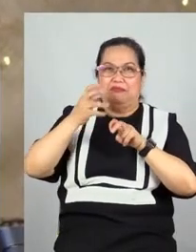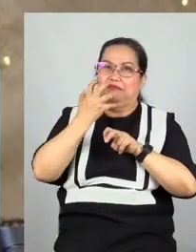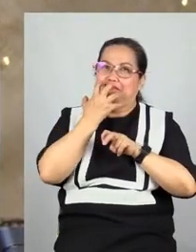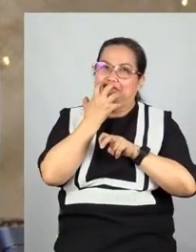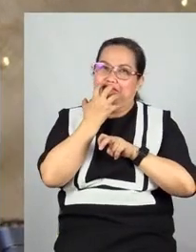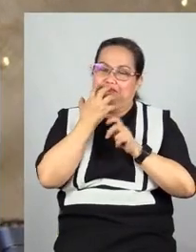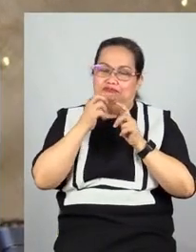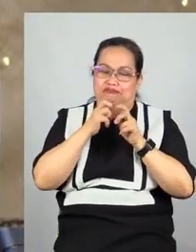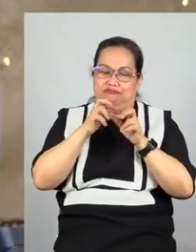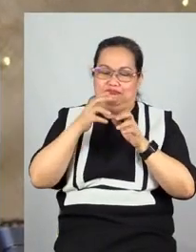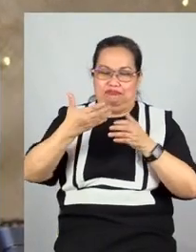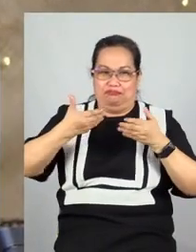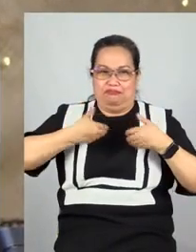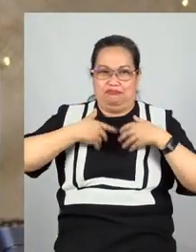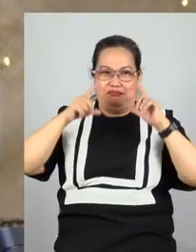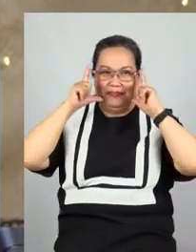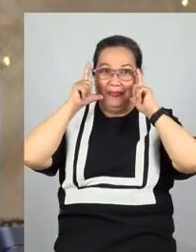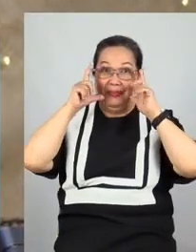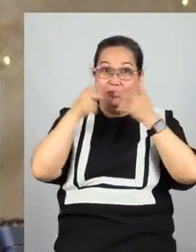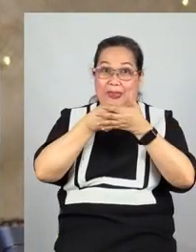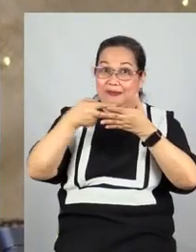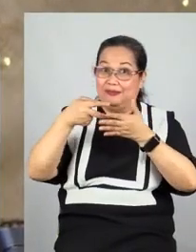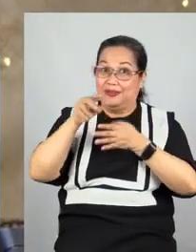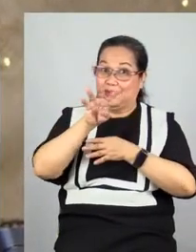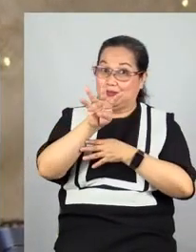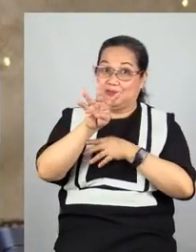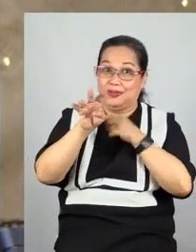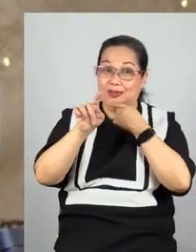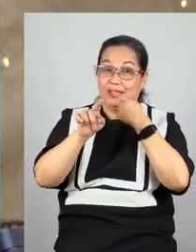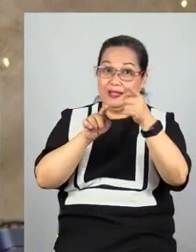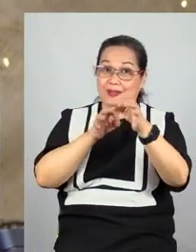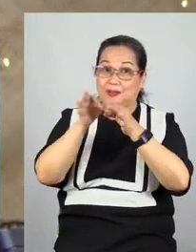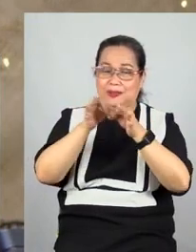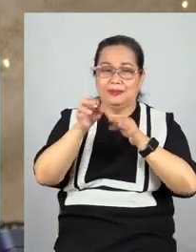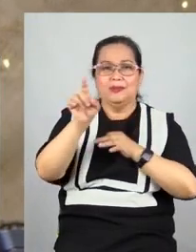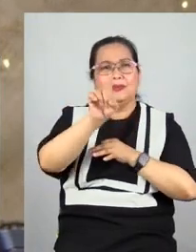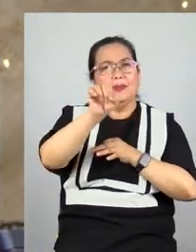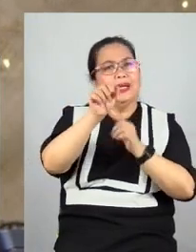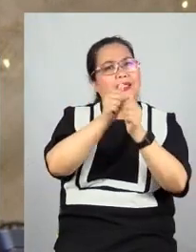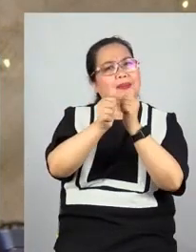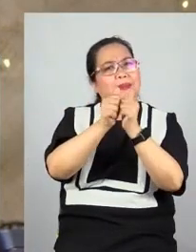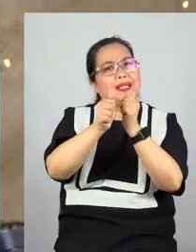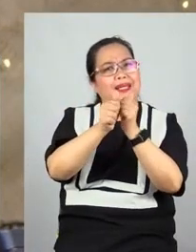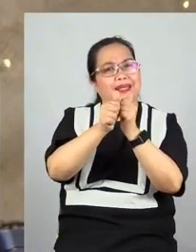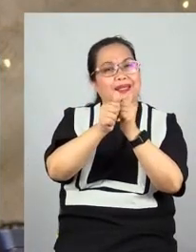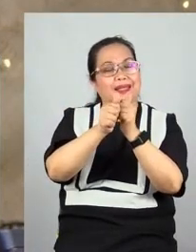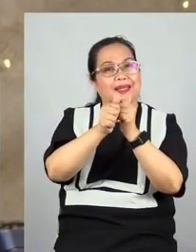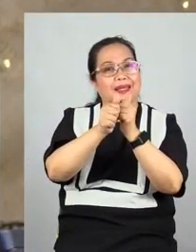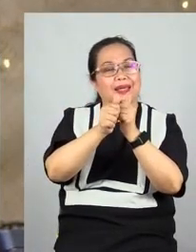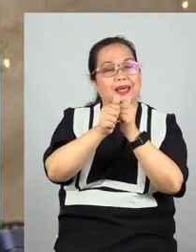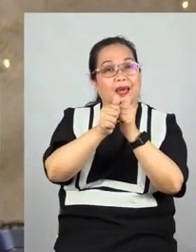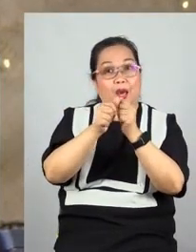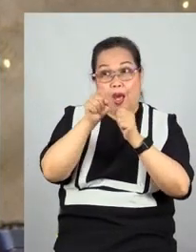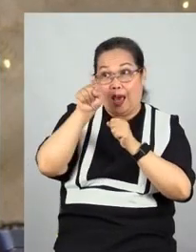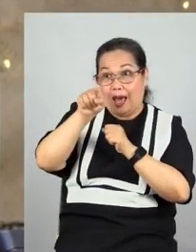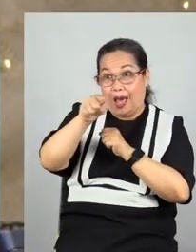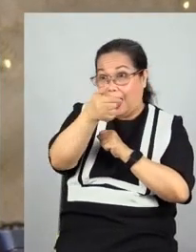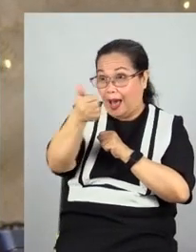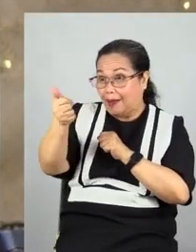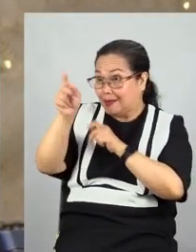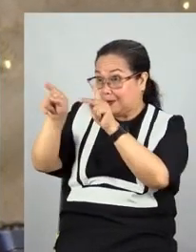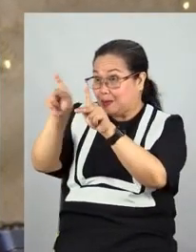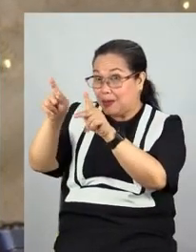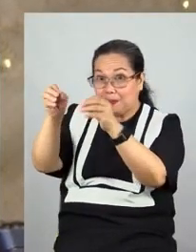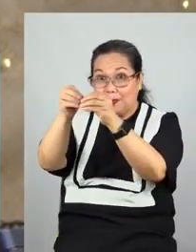Tapos sa verse 4, pinaliwanag pa nga niya yun eh. Ano ibig sabihin nung count others more significant